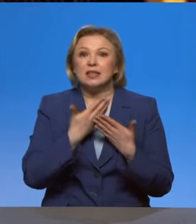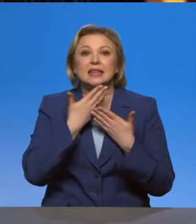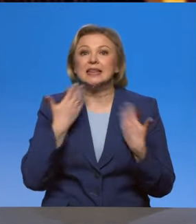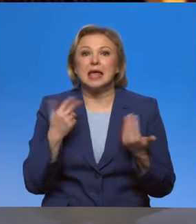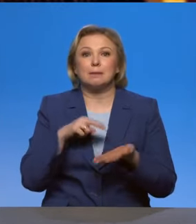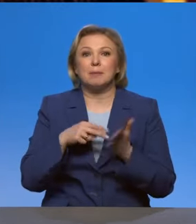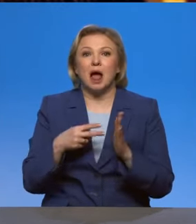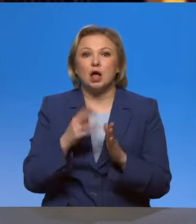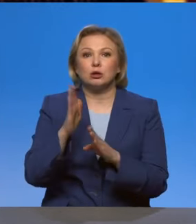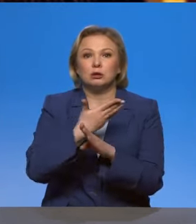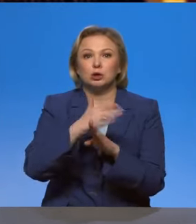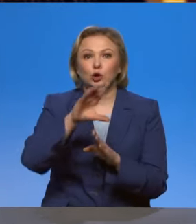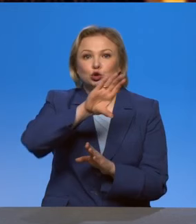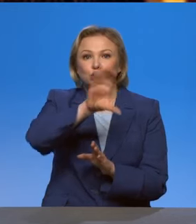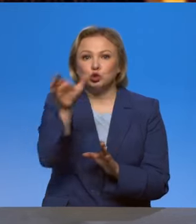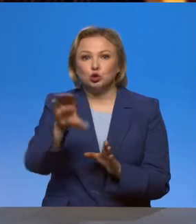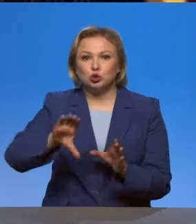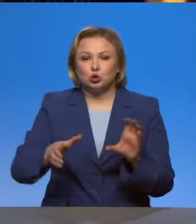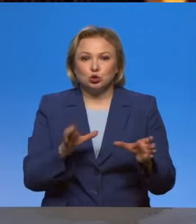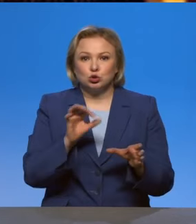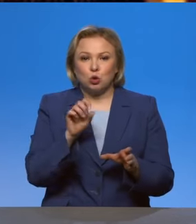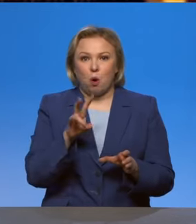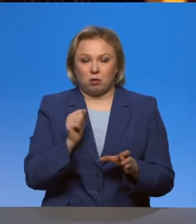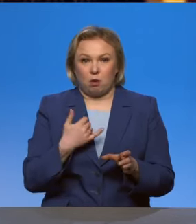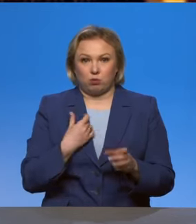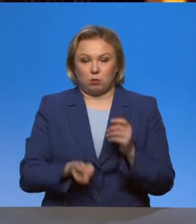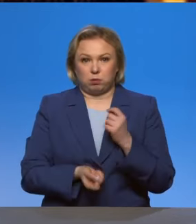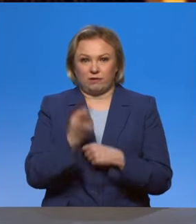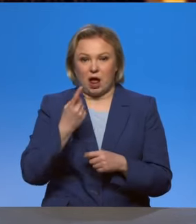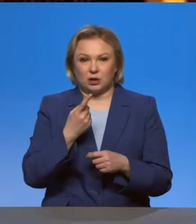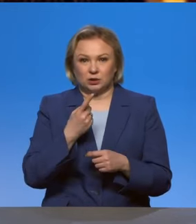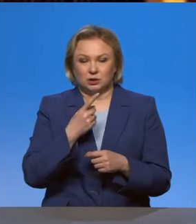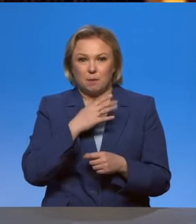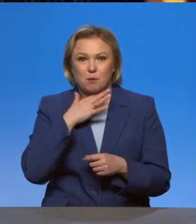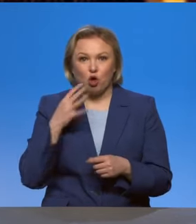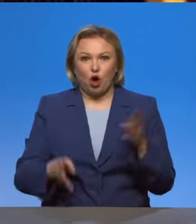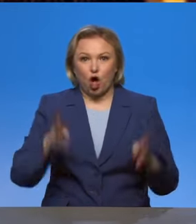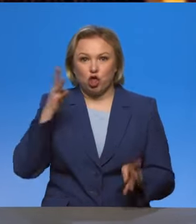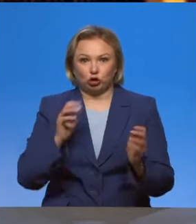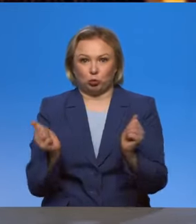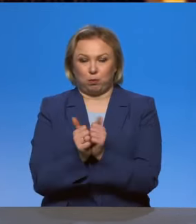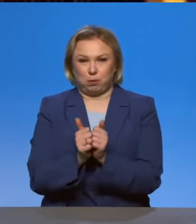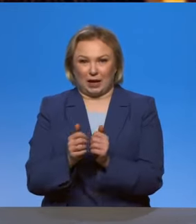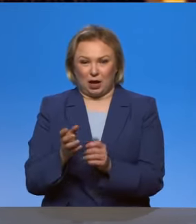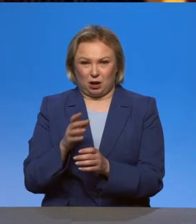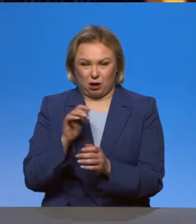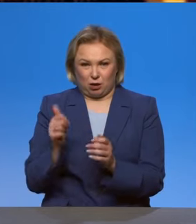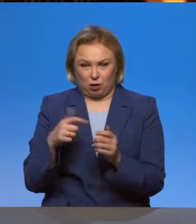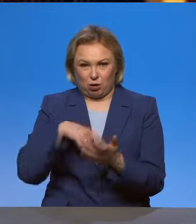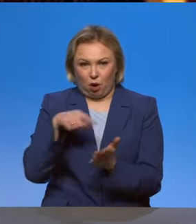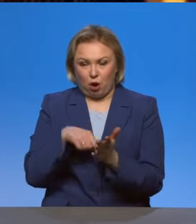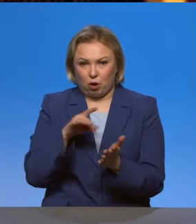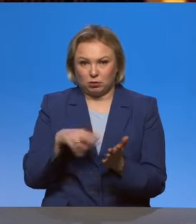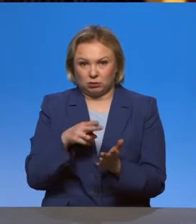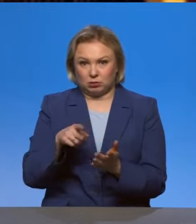города, и у нас появляются те самые многоэтажные пригороды. Да? То есть потому что есть кусок земли, почему бы там не построить многоэтажные дома?